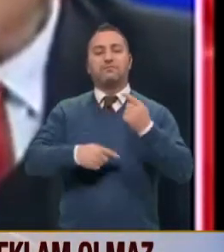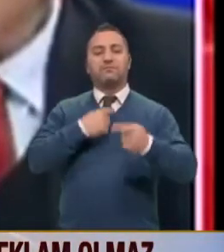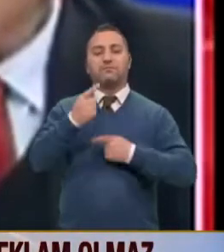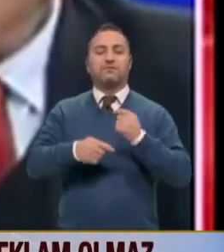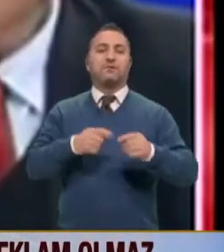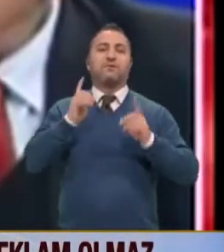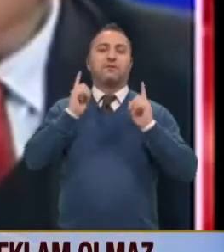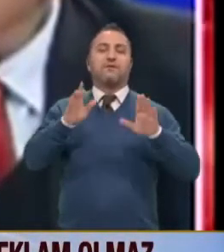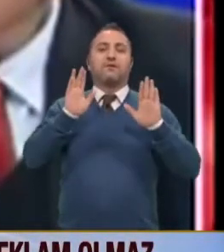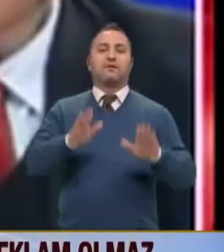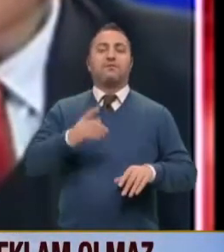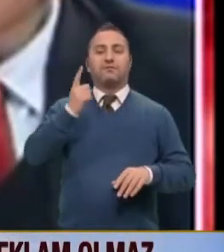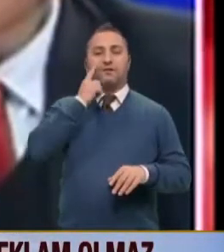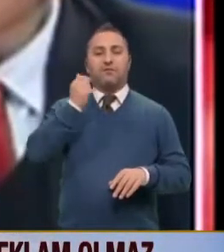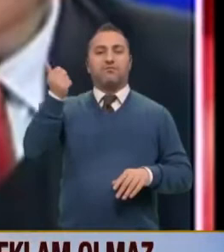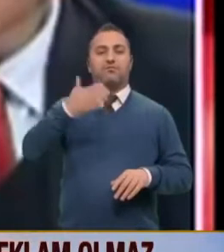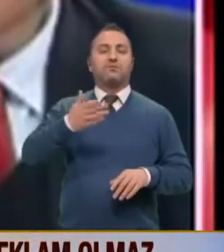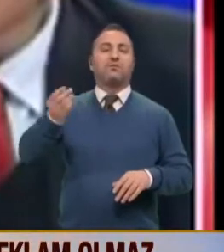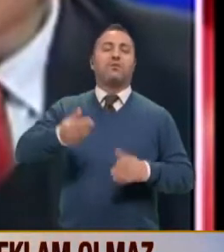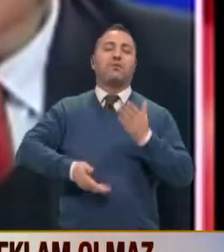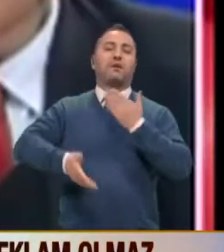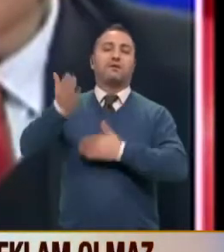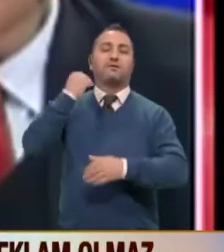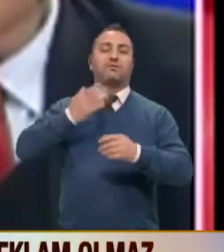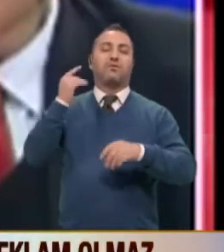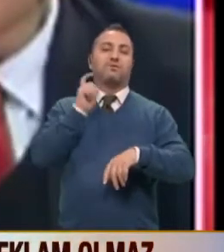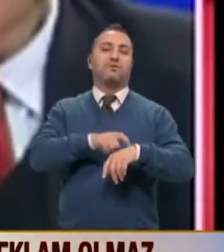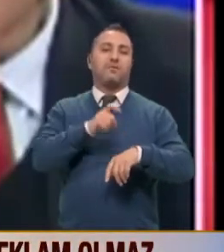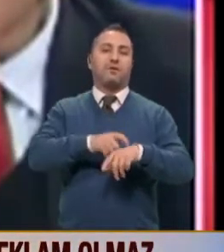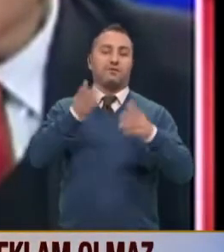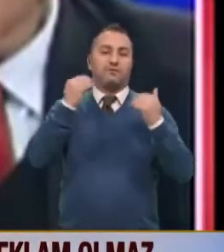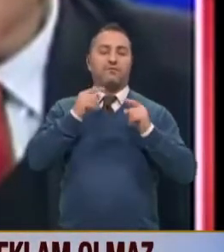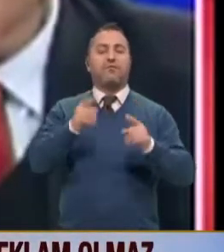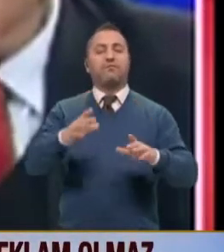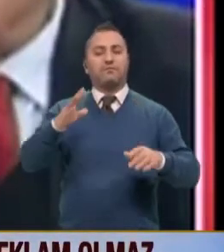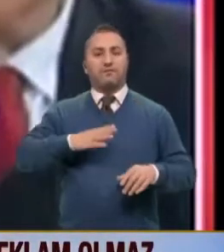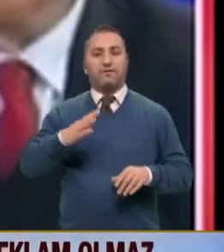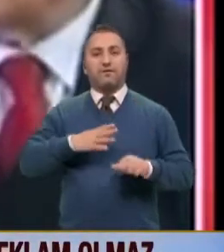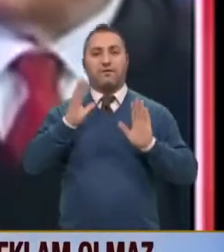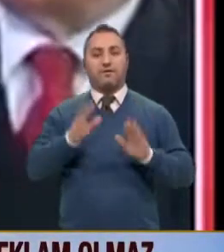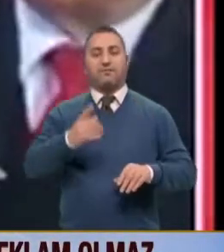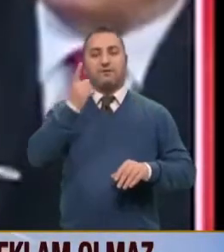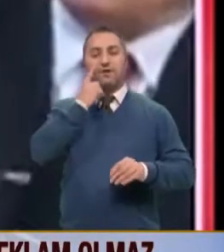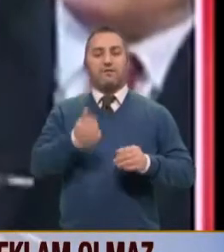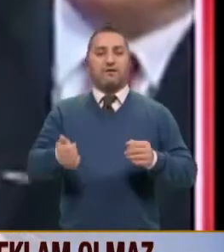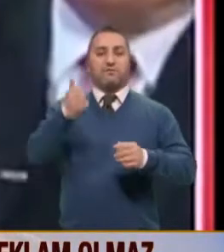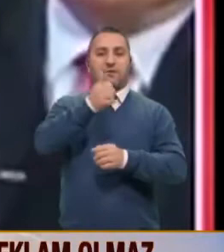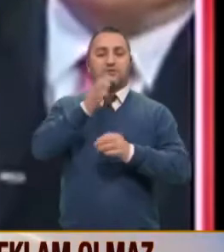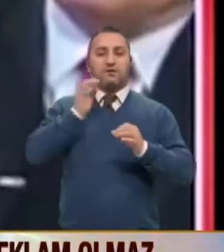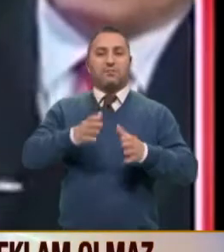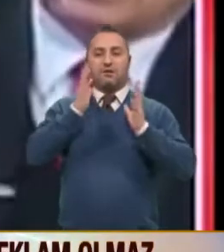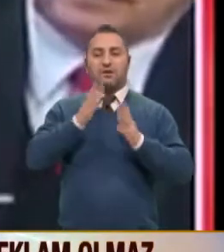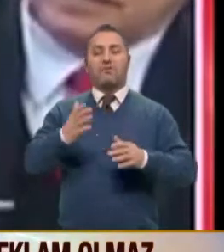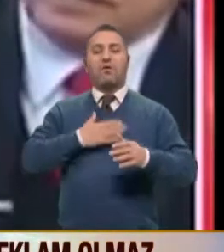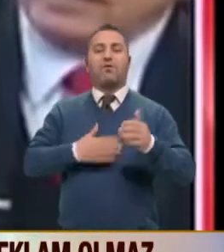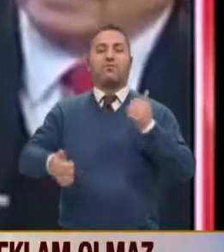imamlıkla devlet yöneticilerinin aynı olduğu dönemlerde evet imam aynı zamanda devlet başkanı olduğu için en öne gelir ve